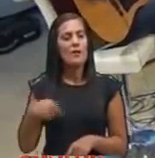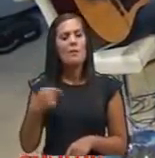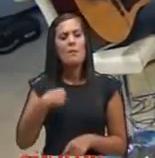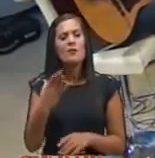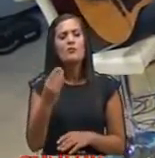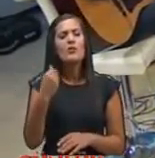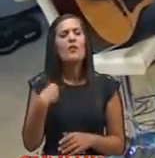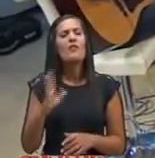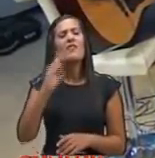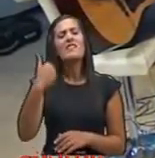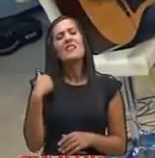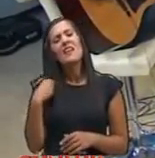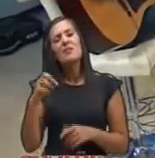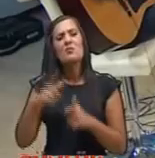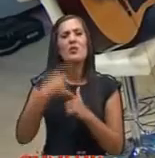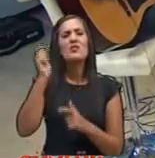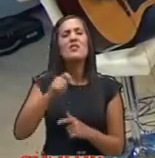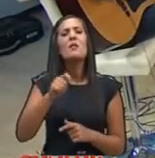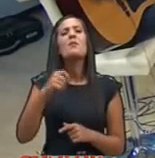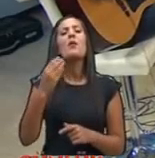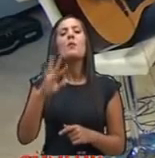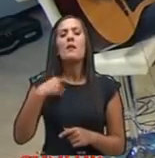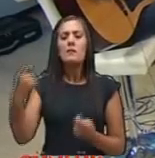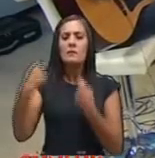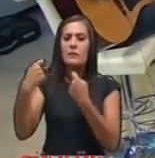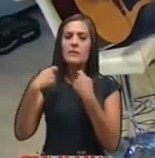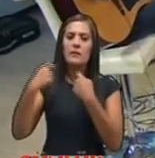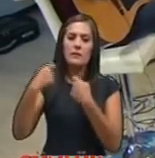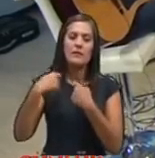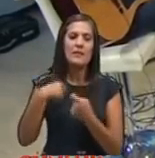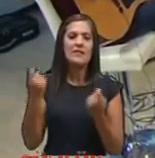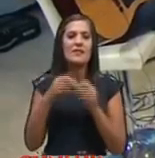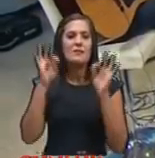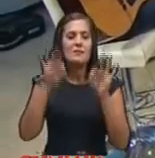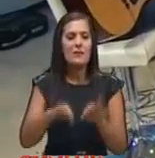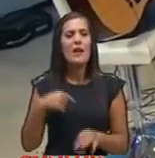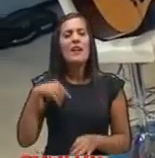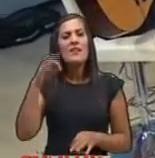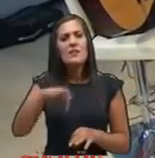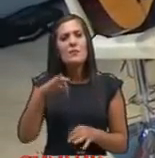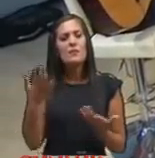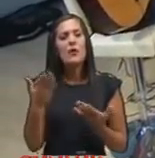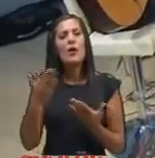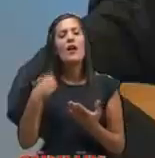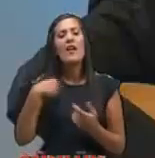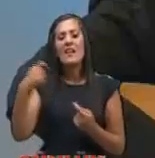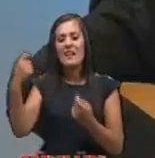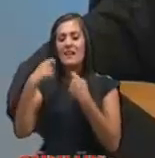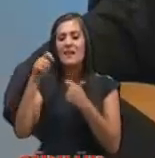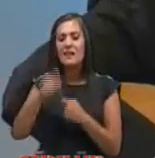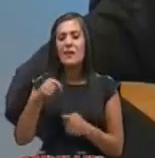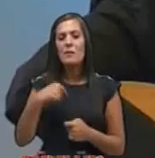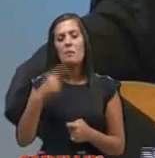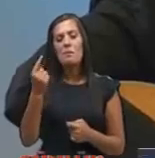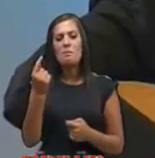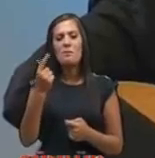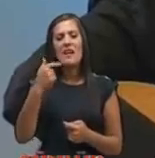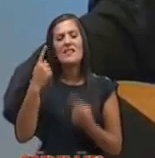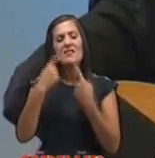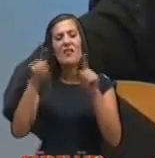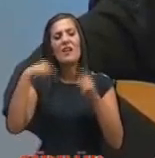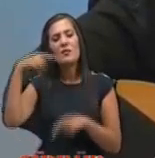hatırlamıyorum. O zaman sen değildin. Vardı. Vardı değil mi? Kulağında küpe, uzun saçlar falan. Nasıl birlikte çalışmak? Ne zaman, ne ara karşılaştık?